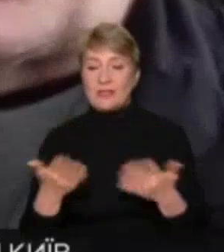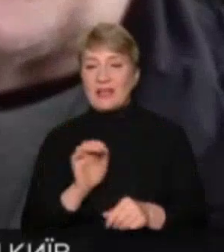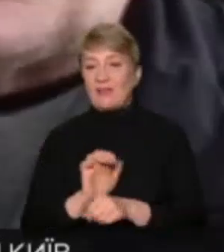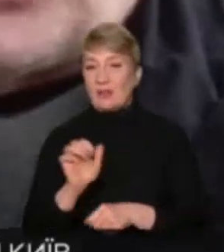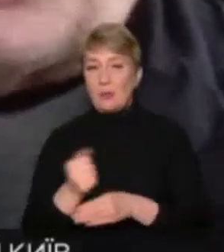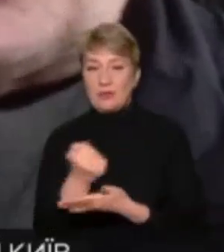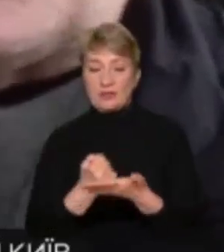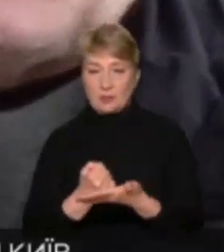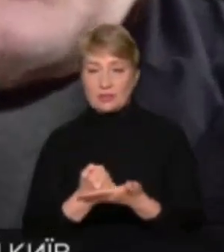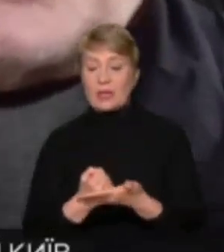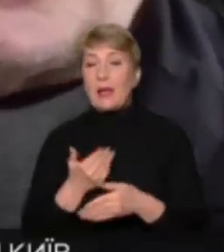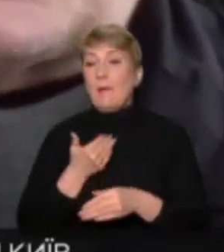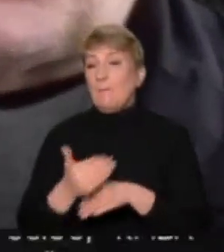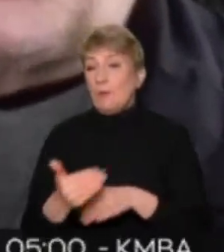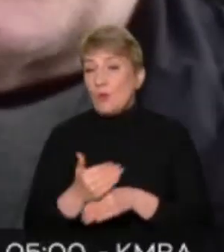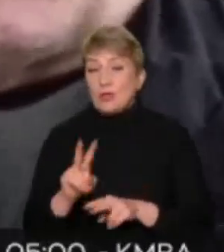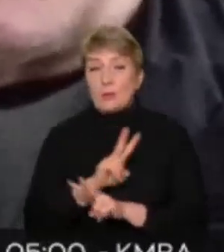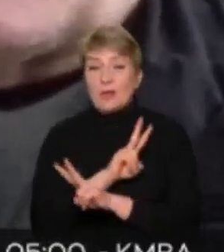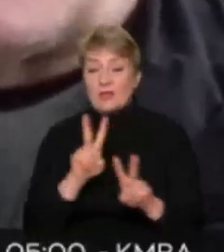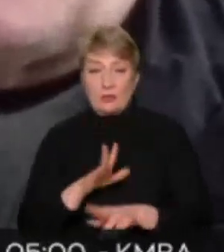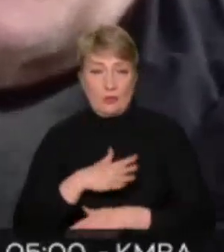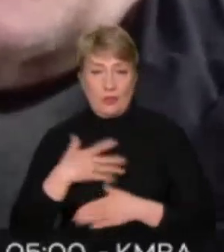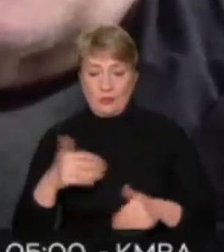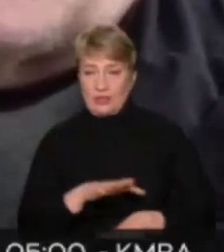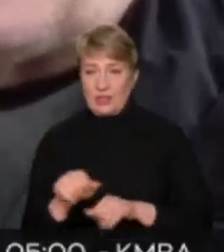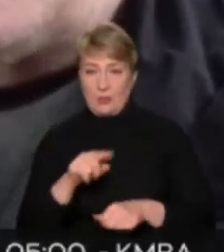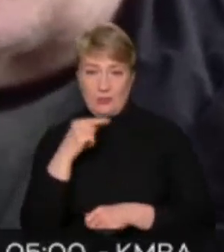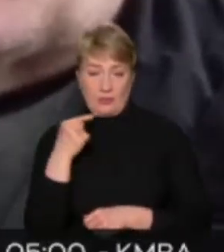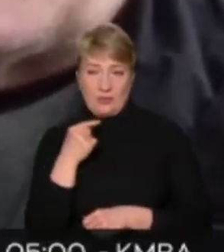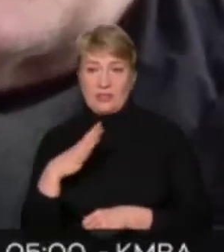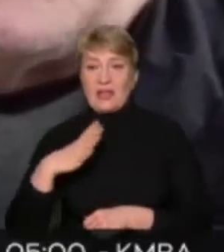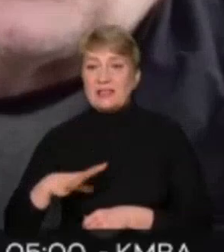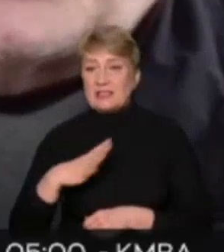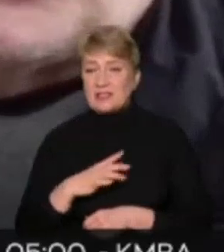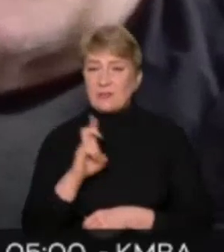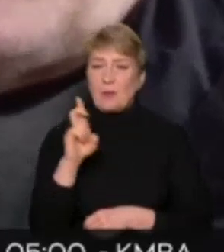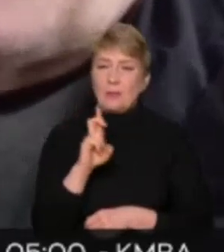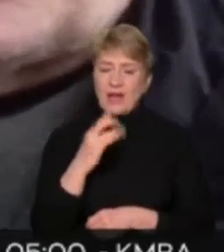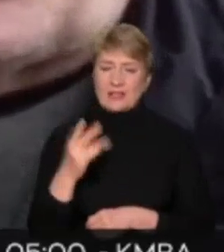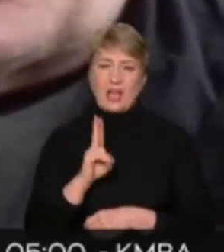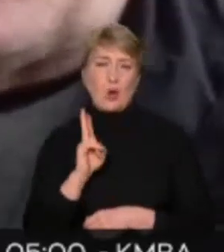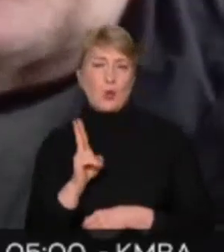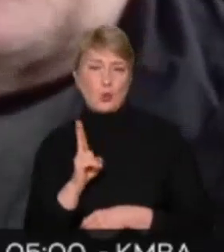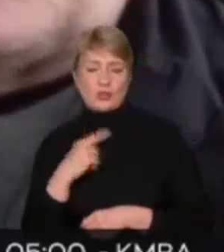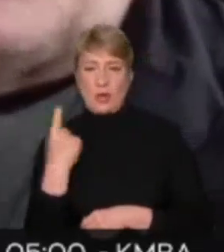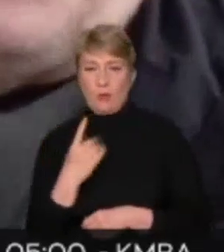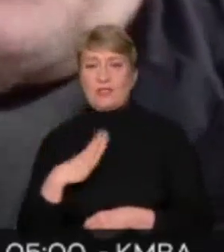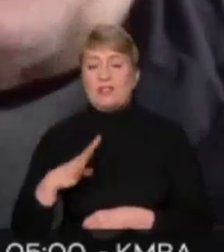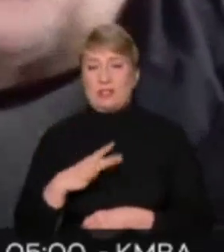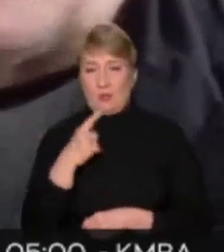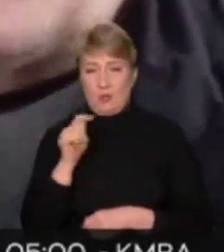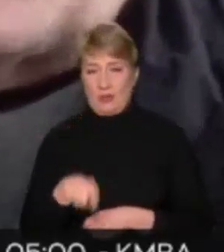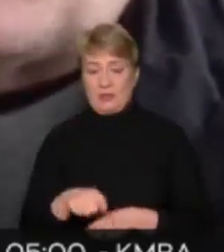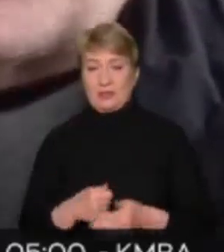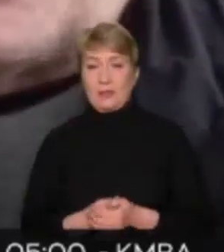нашу країну. І потім ніхто не збирається захоплювати, слухати. Ну, навіщо нам оця Брянська область, там Курська область? Справді, вони нам справді, пане Олексію,